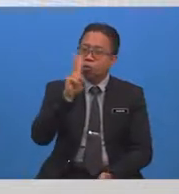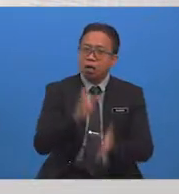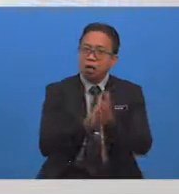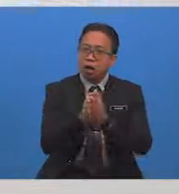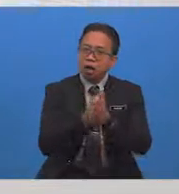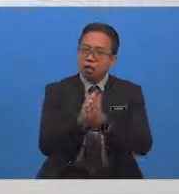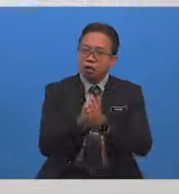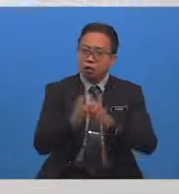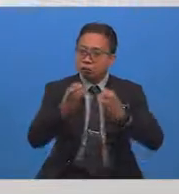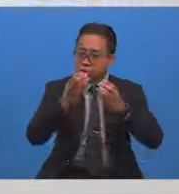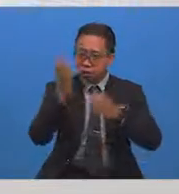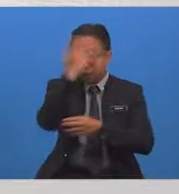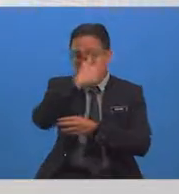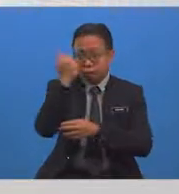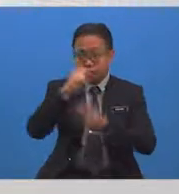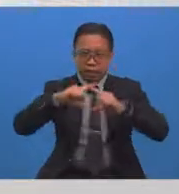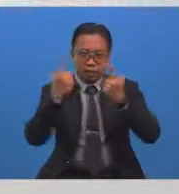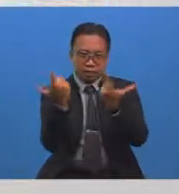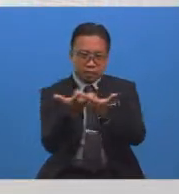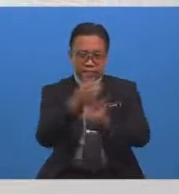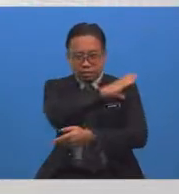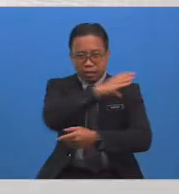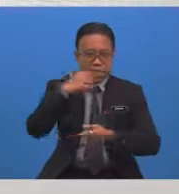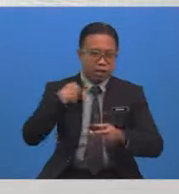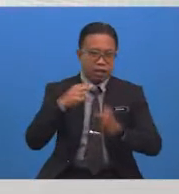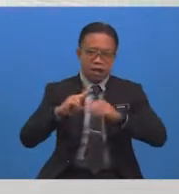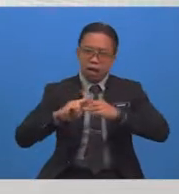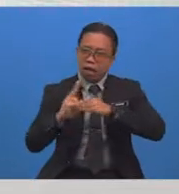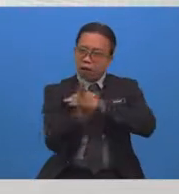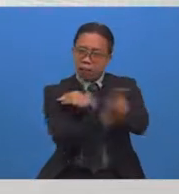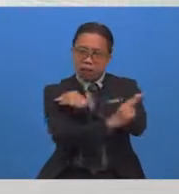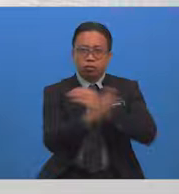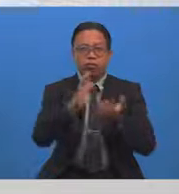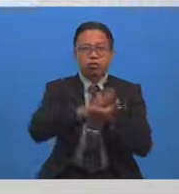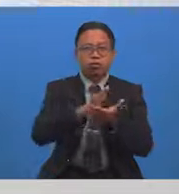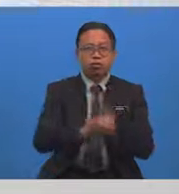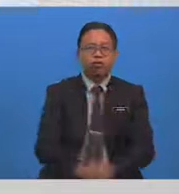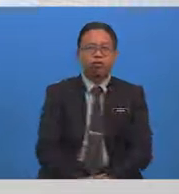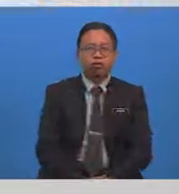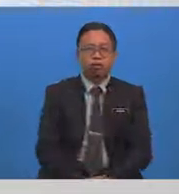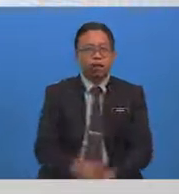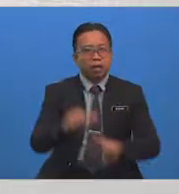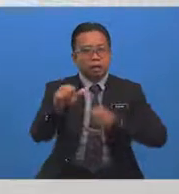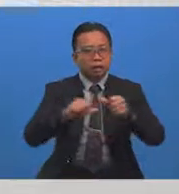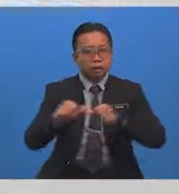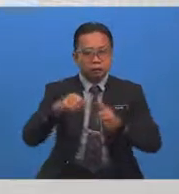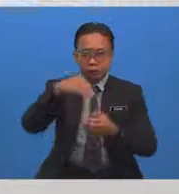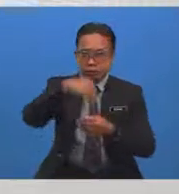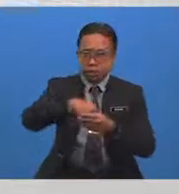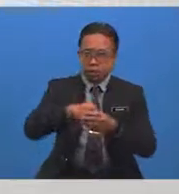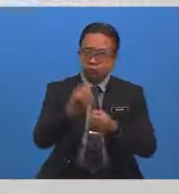menceriakan gelas dan halaman sekolah ketiga bergiat aktif dalam sukan dan mencapai